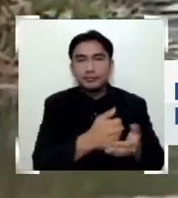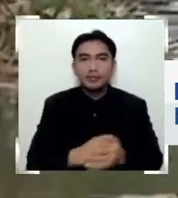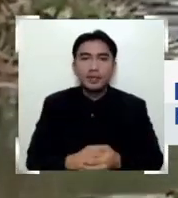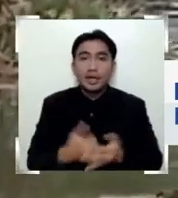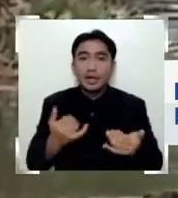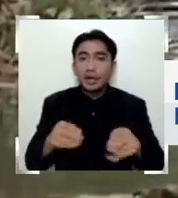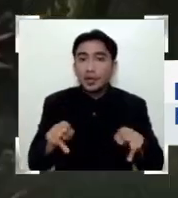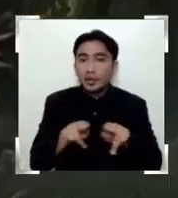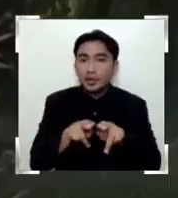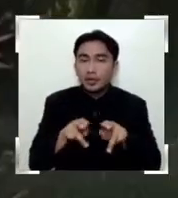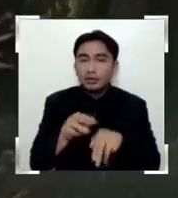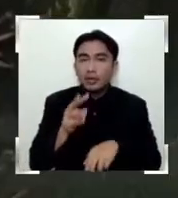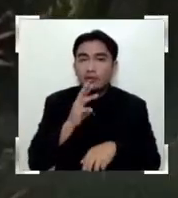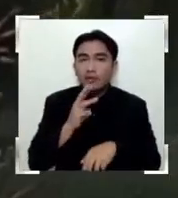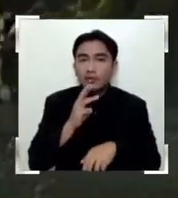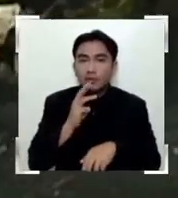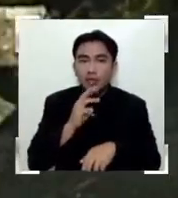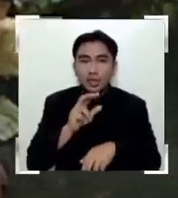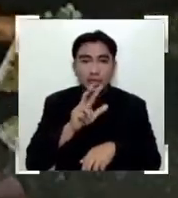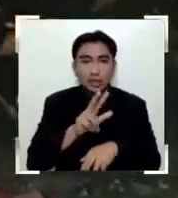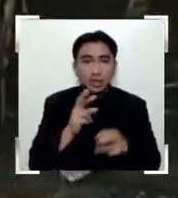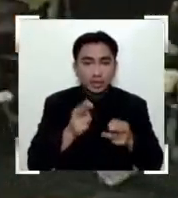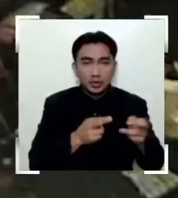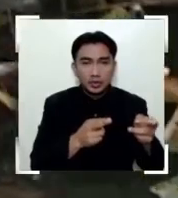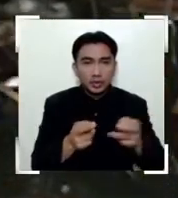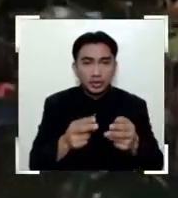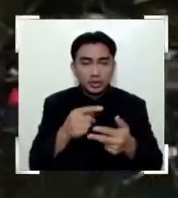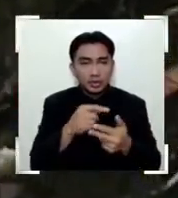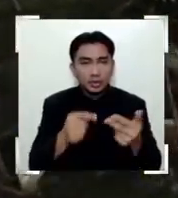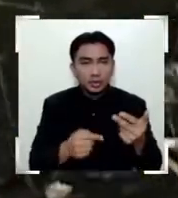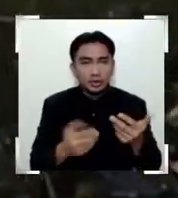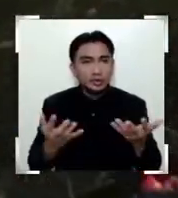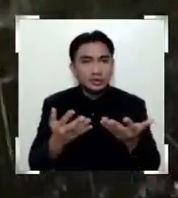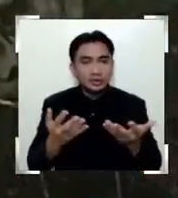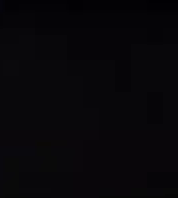tatlong malalaking ilog sa lalawigan ng Pangasinan.